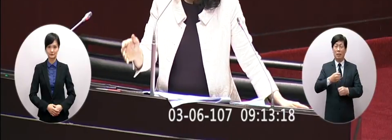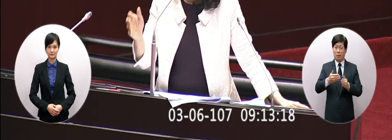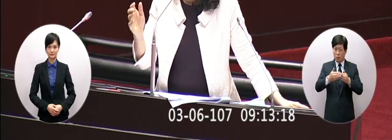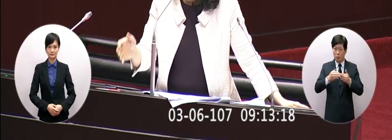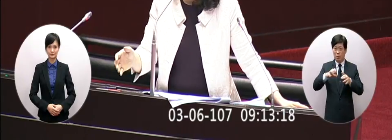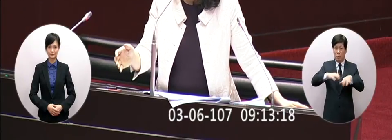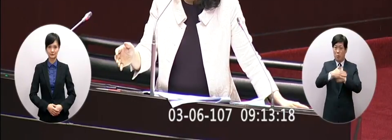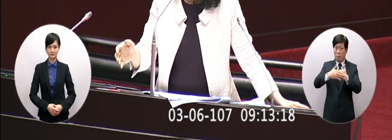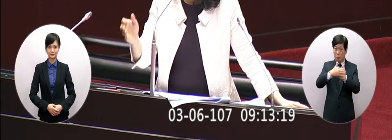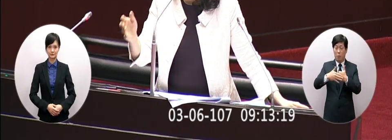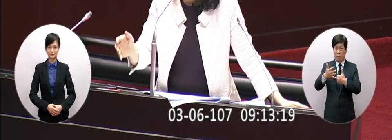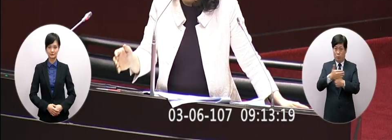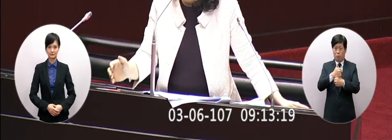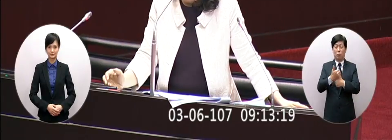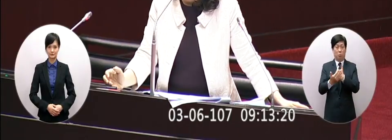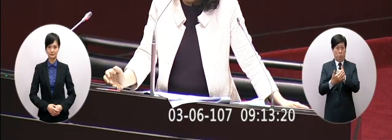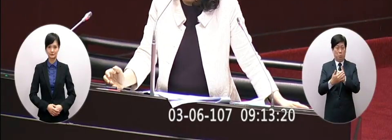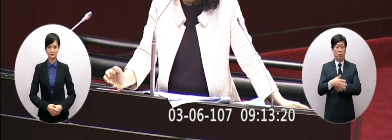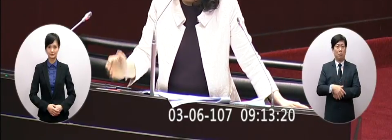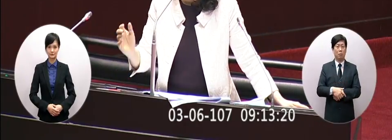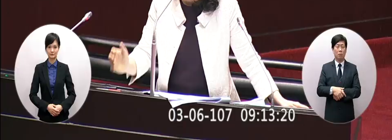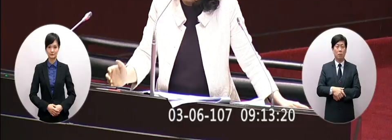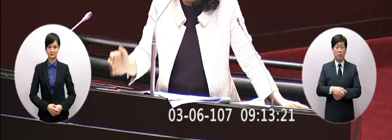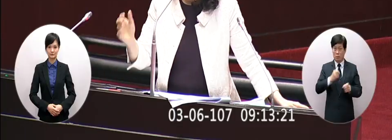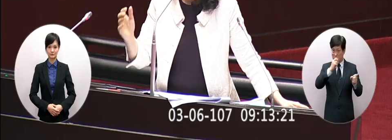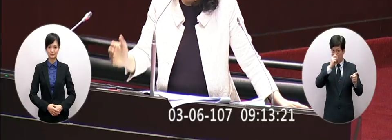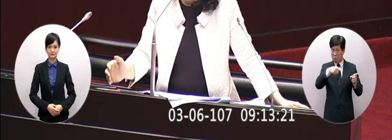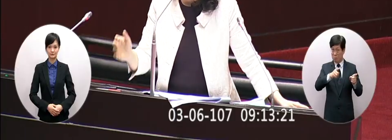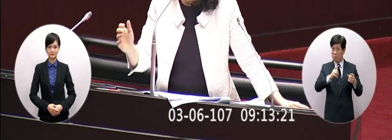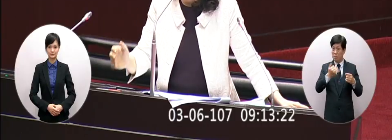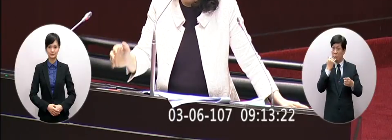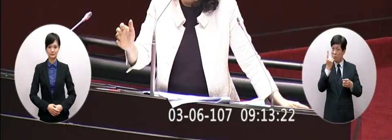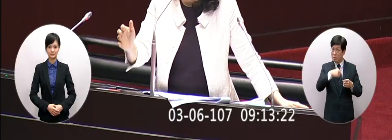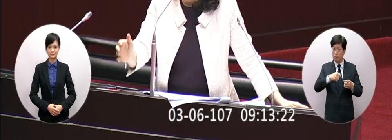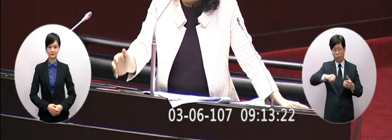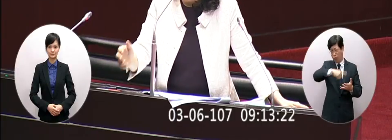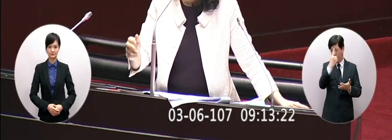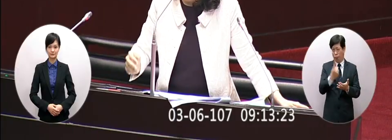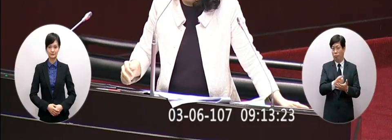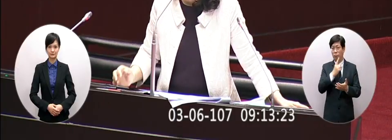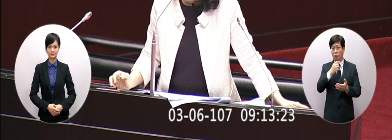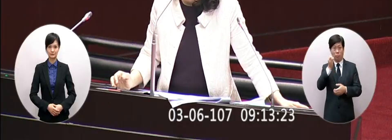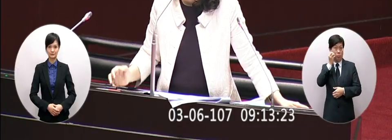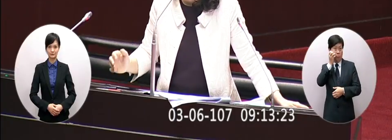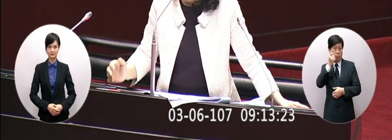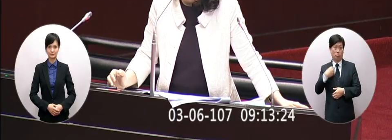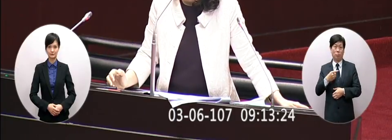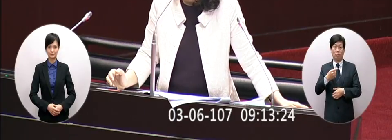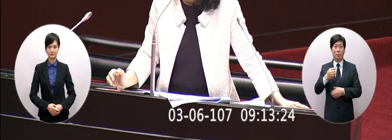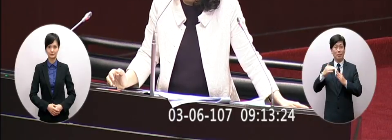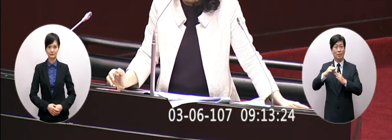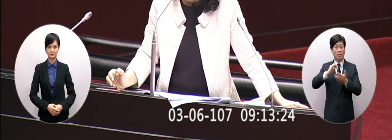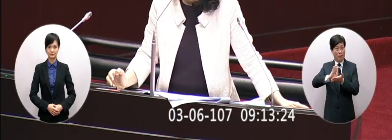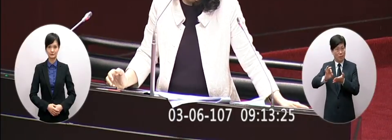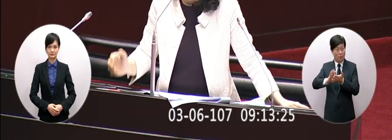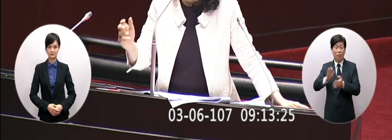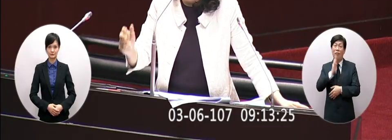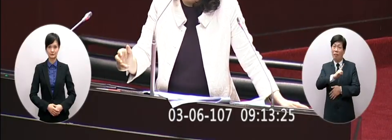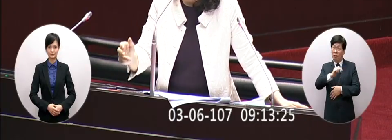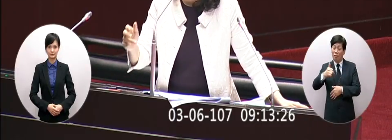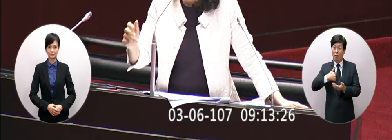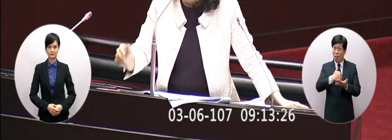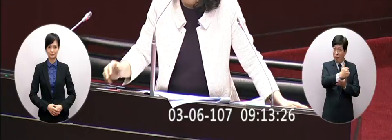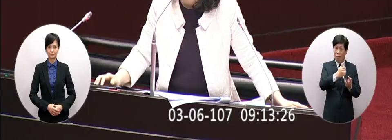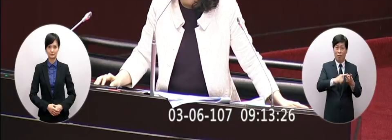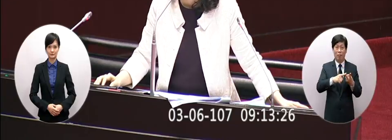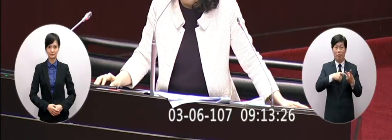署来协调，中央来协调丽泽是不是可以全数来收我们的这个家庭的废弃物，还